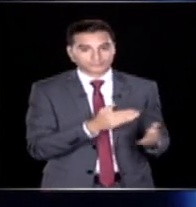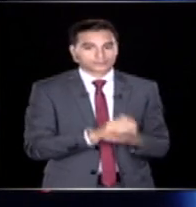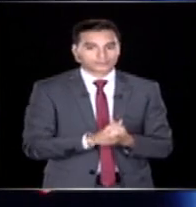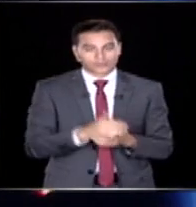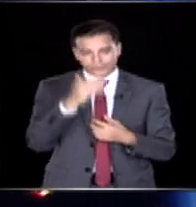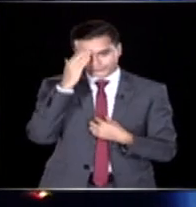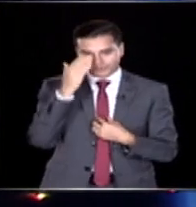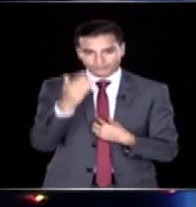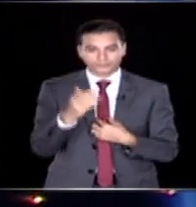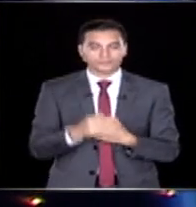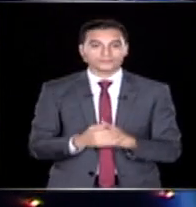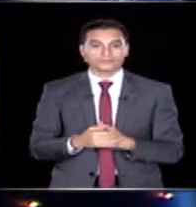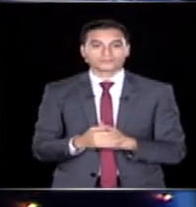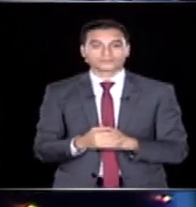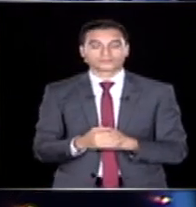أشكركم،